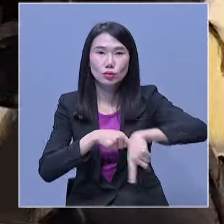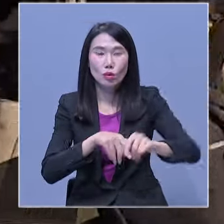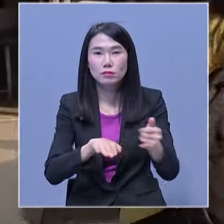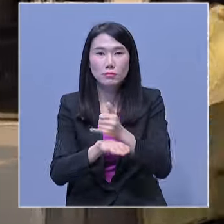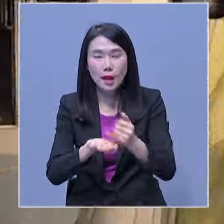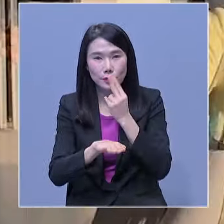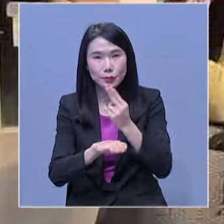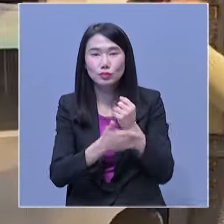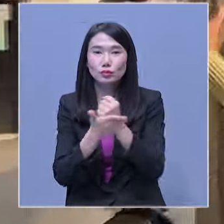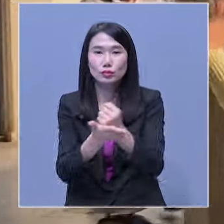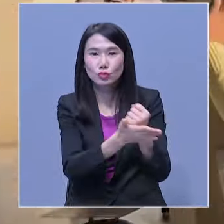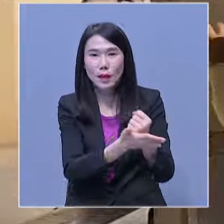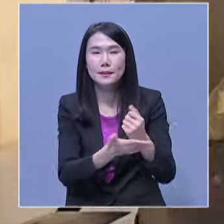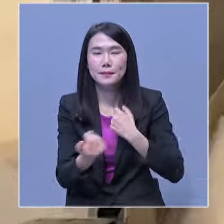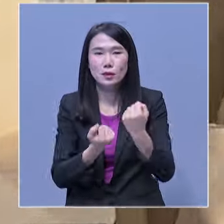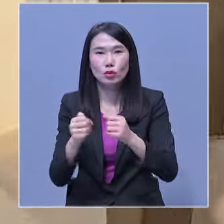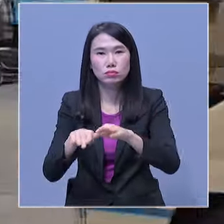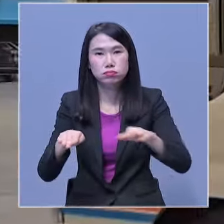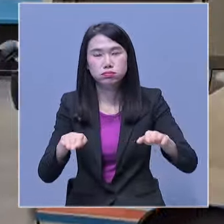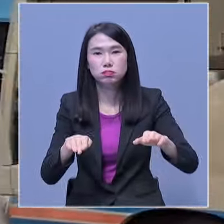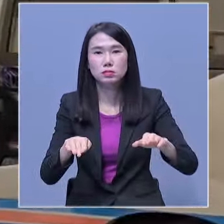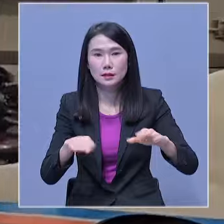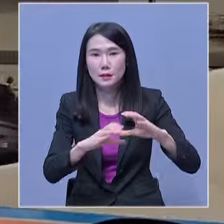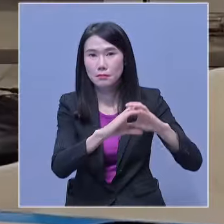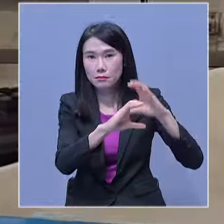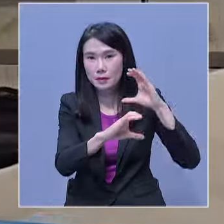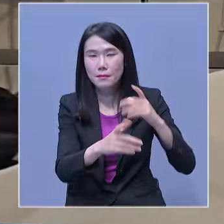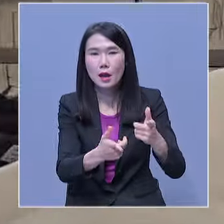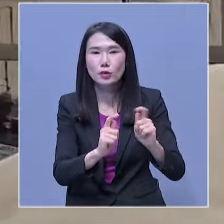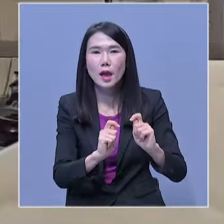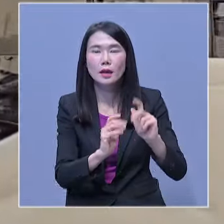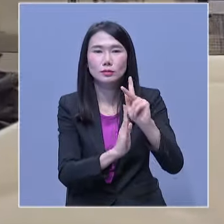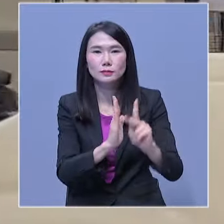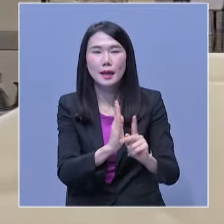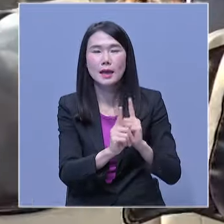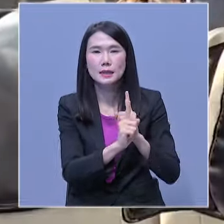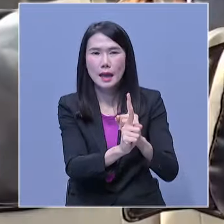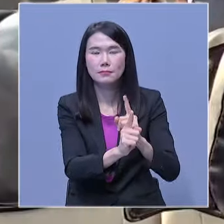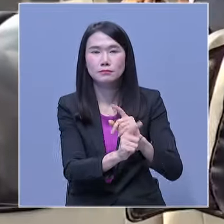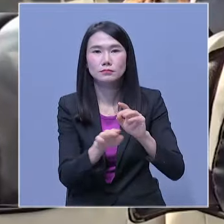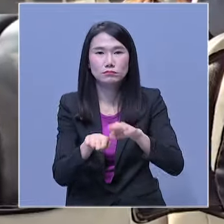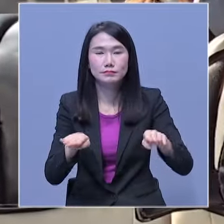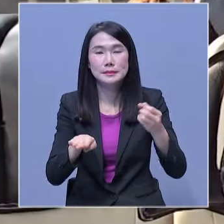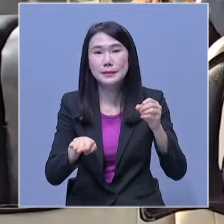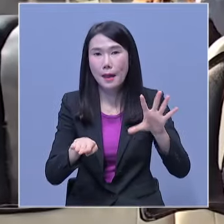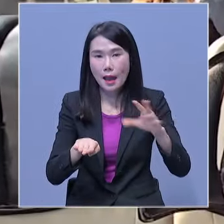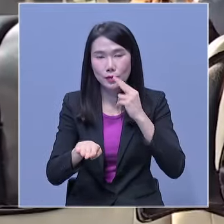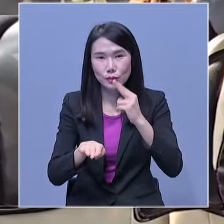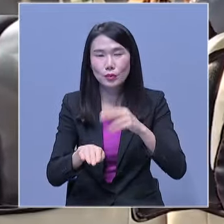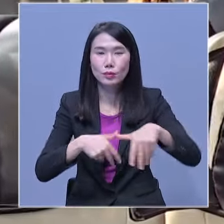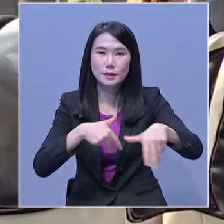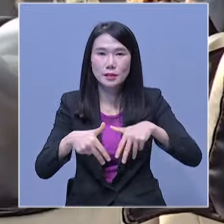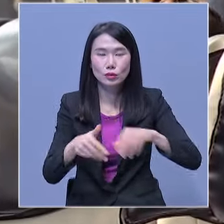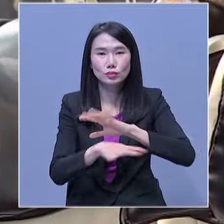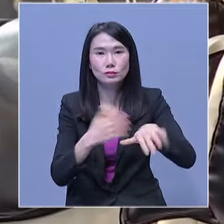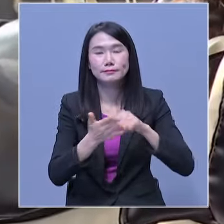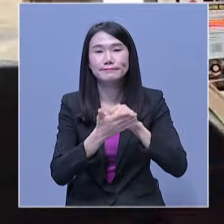ค้างก็เลยจัดรถบัสรถทัวร์ไม่ประจำทางนะครับซึ่งได้รับอนุญาตถูกต้องตามกฎหมายอีก 15คันเอาไว้รองรับผู้โดยสาร